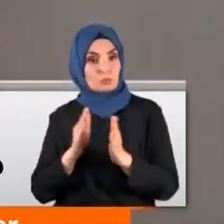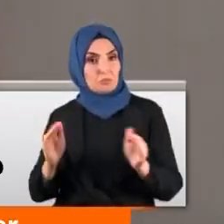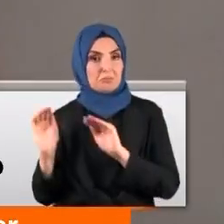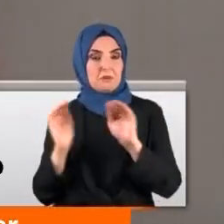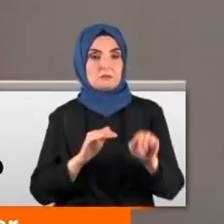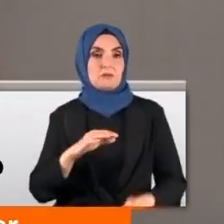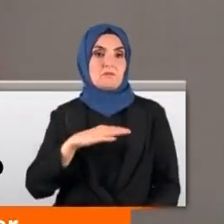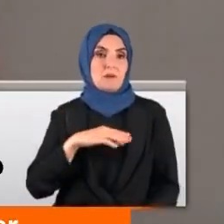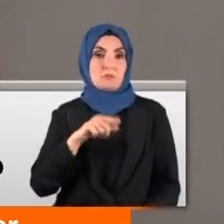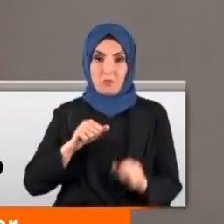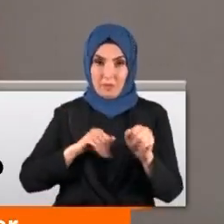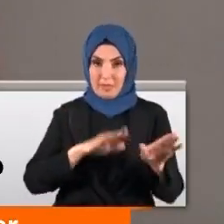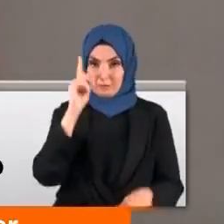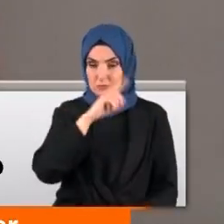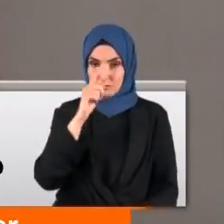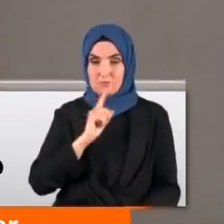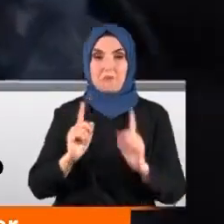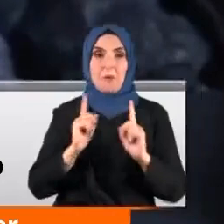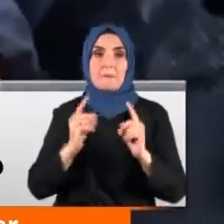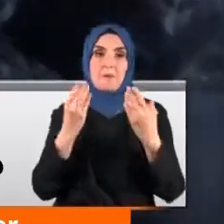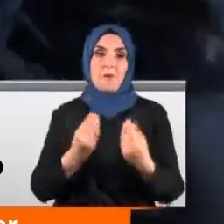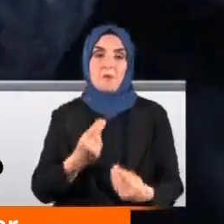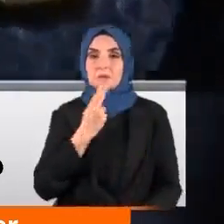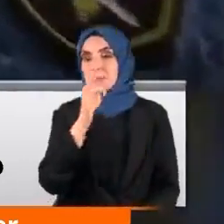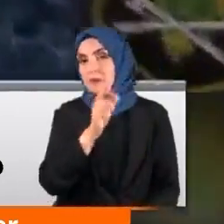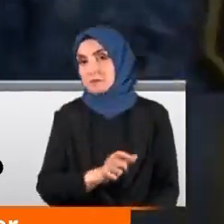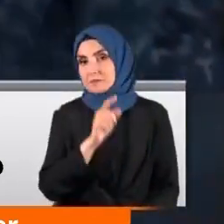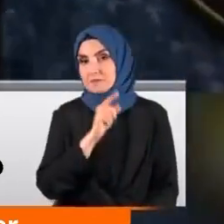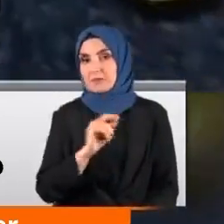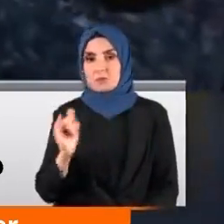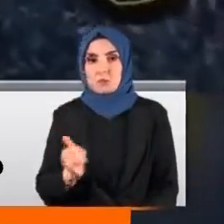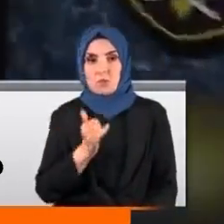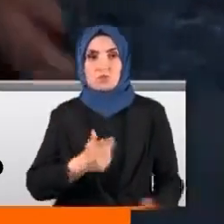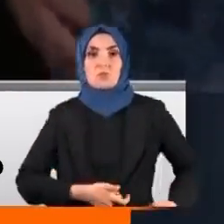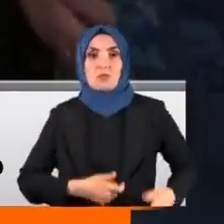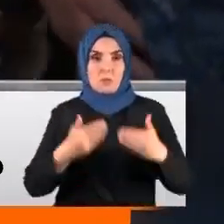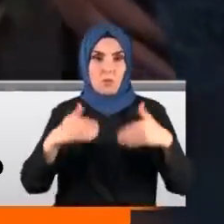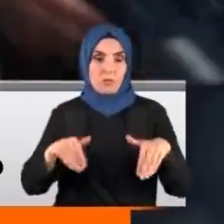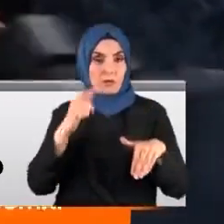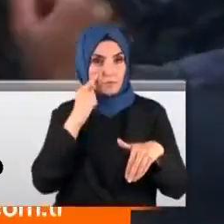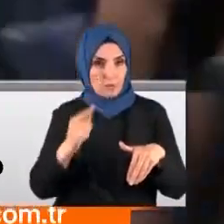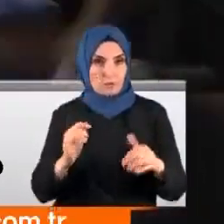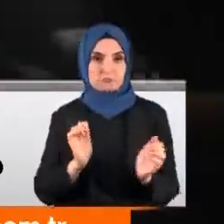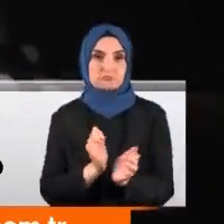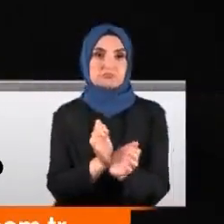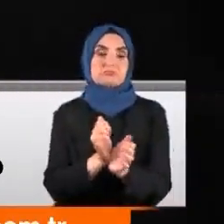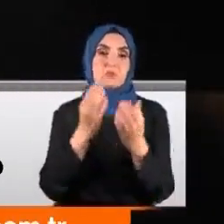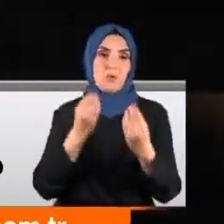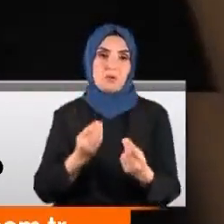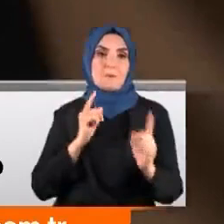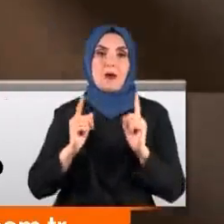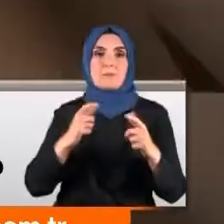Bu eyleminden dolayı yargılanan Ovsyannikova yoğun güvenlik önlemleri altında kelepçeli olarak mahkeme salonuna